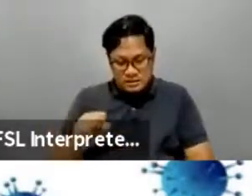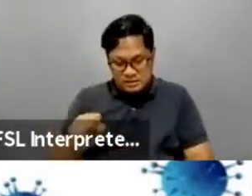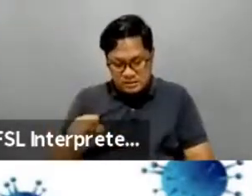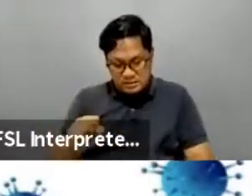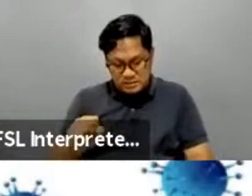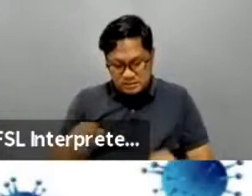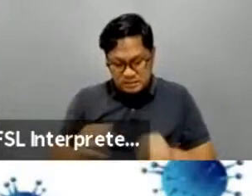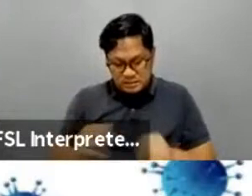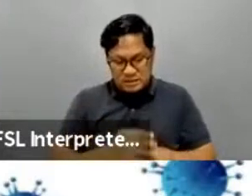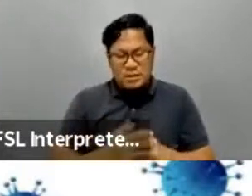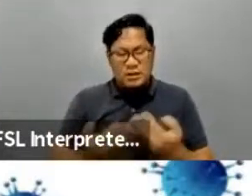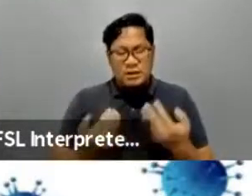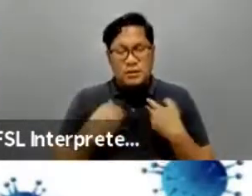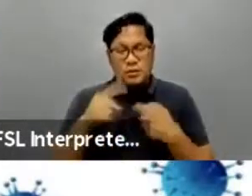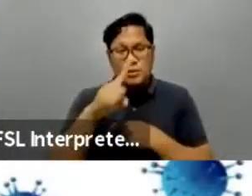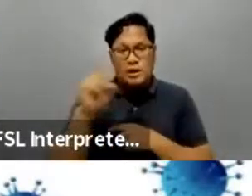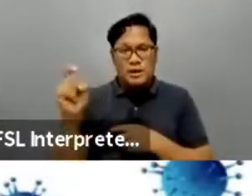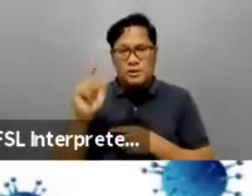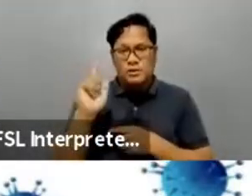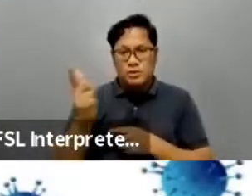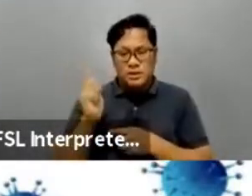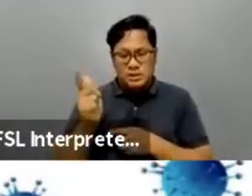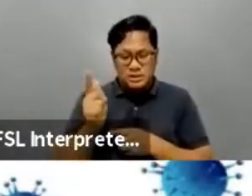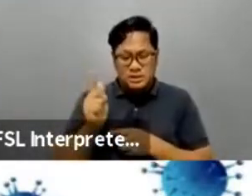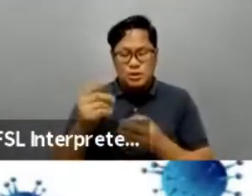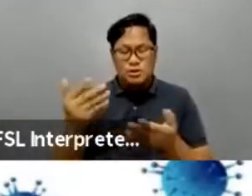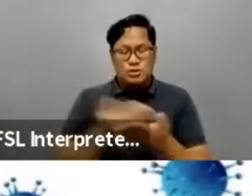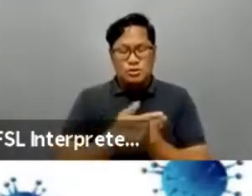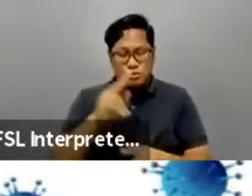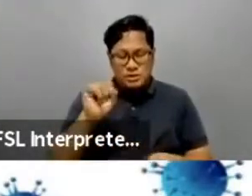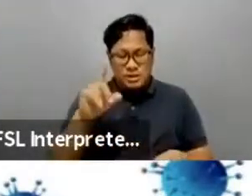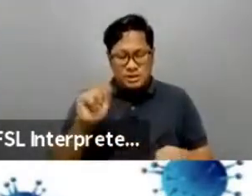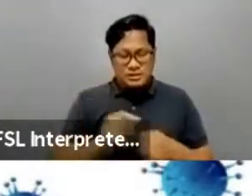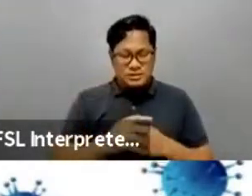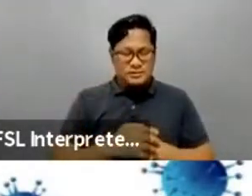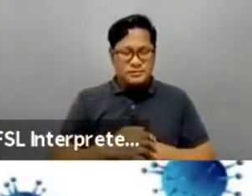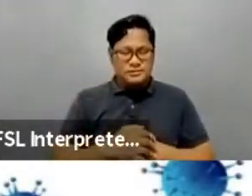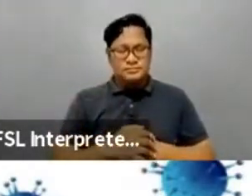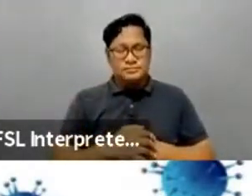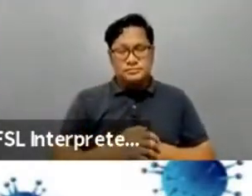there were 120 new deaths. Itong